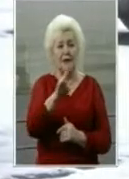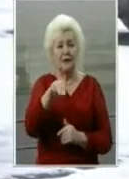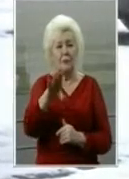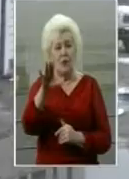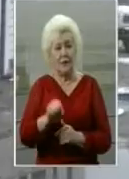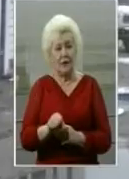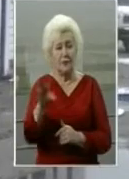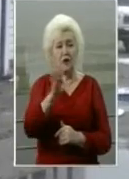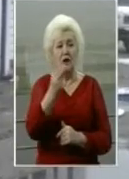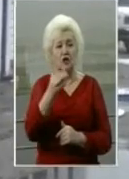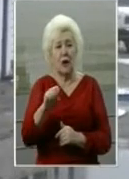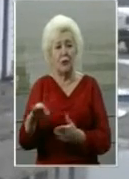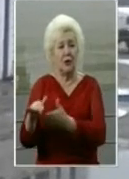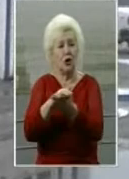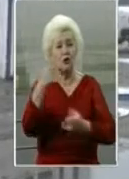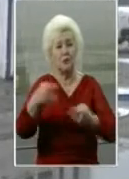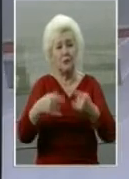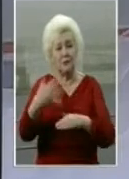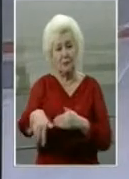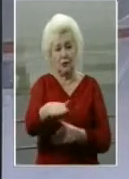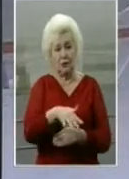Тимофієва, Олександр Шепель, Суспільне, Херсон.